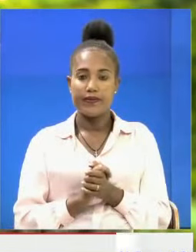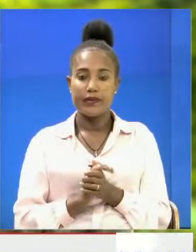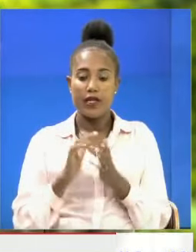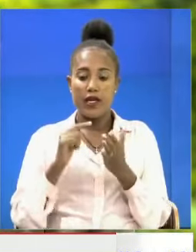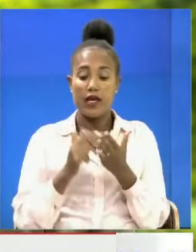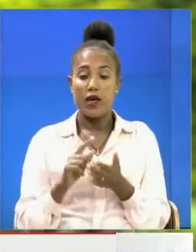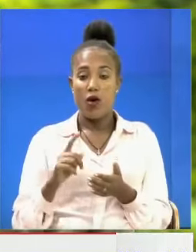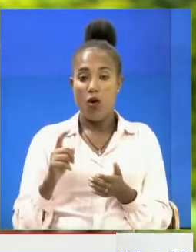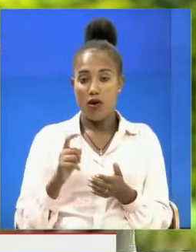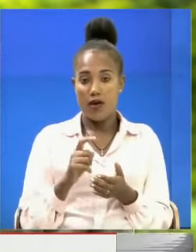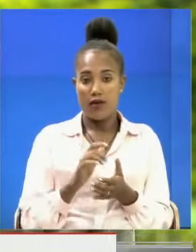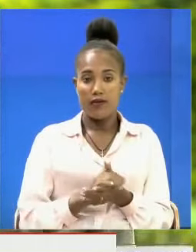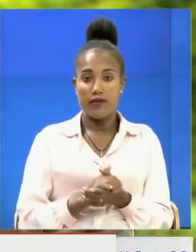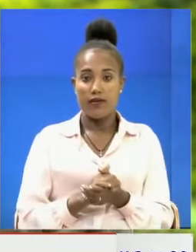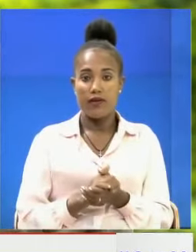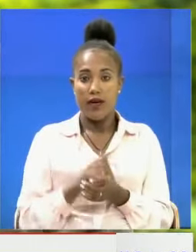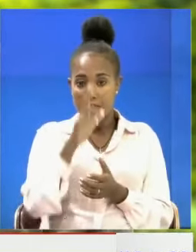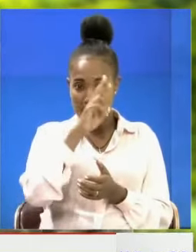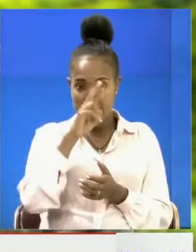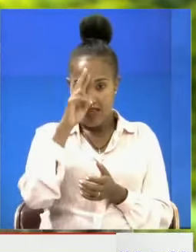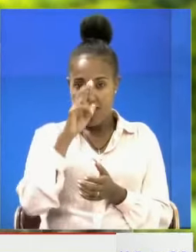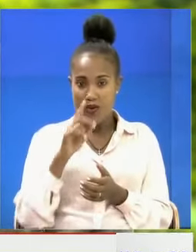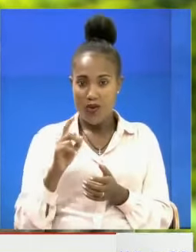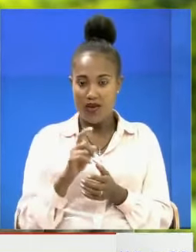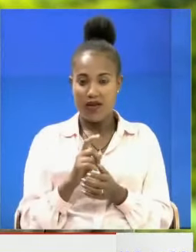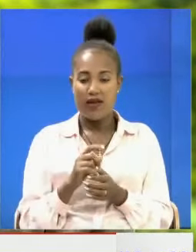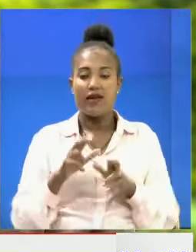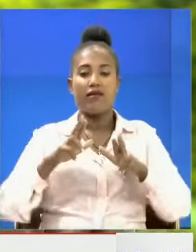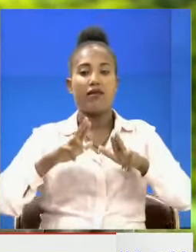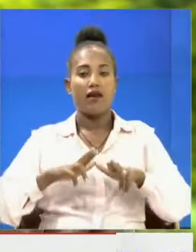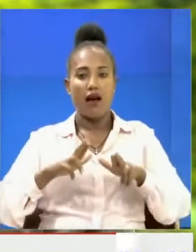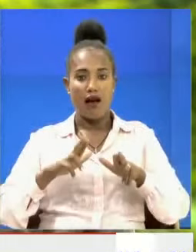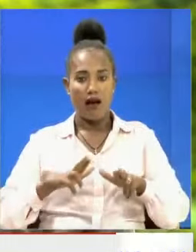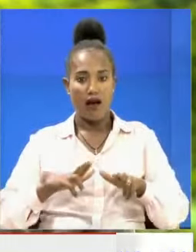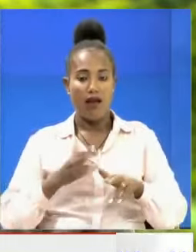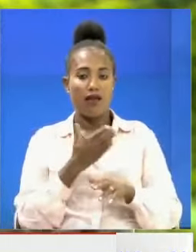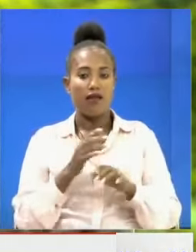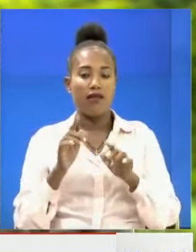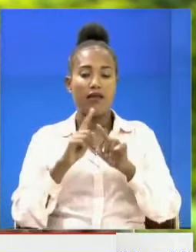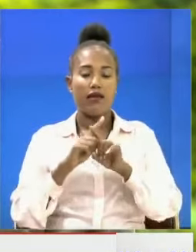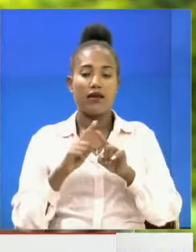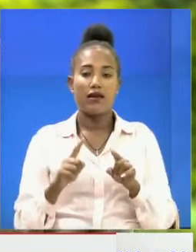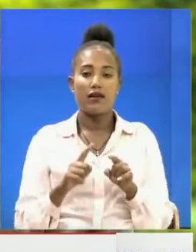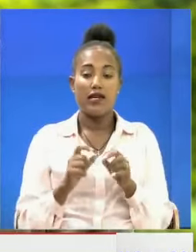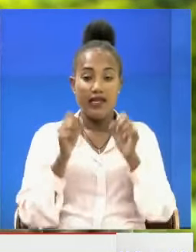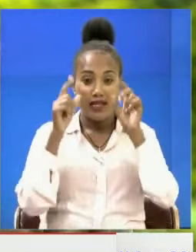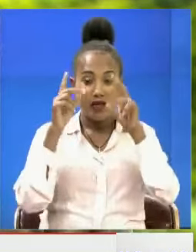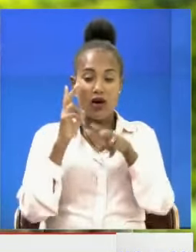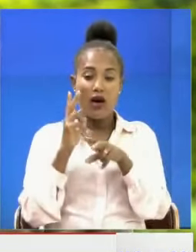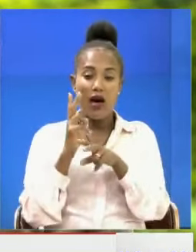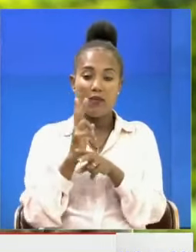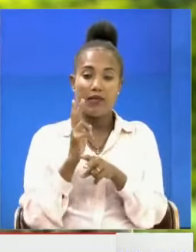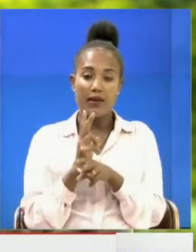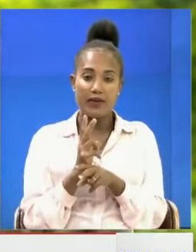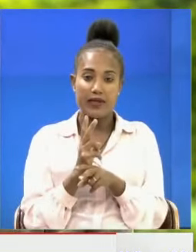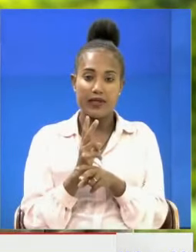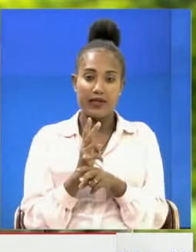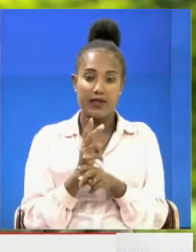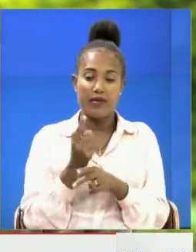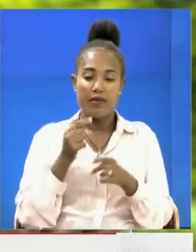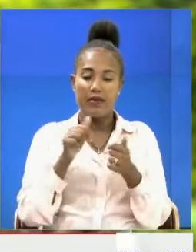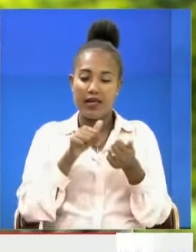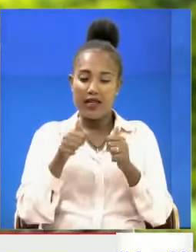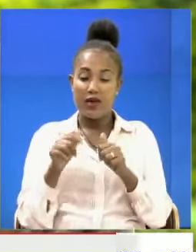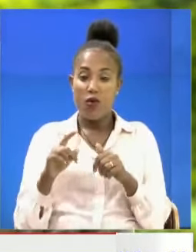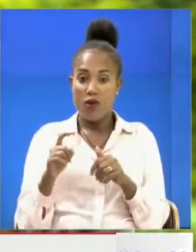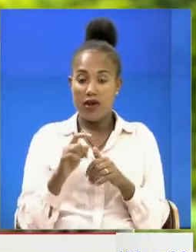ይህ ከሆነ ምክንያታዊ የሆነ የተረጋጋ ነገር ግን ነቅቶ አካባቢ የሚጠብቅ በመጠራጠር